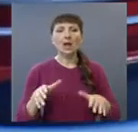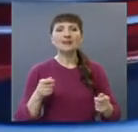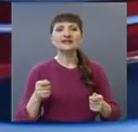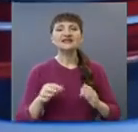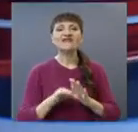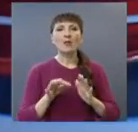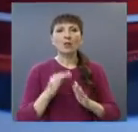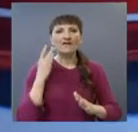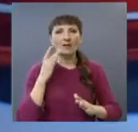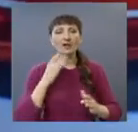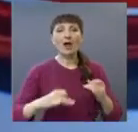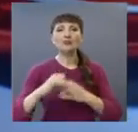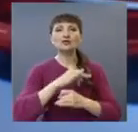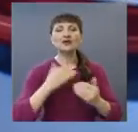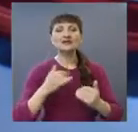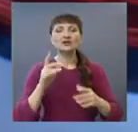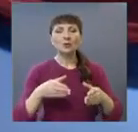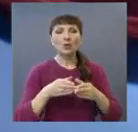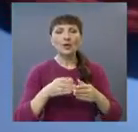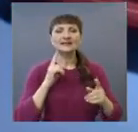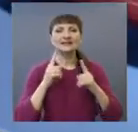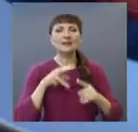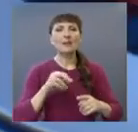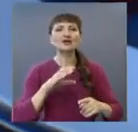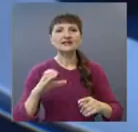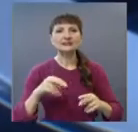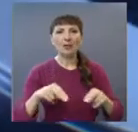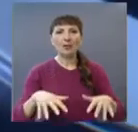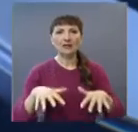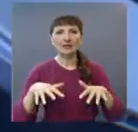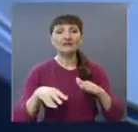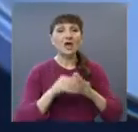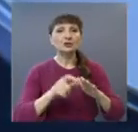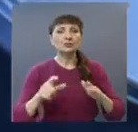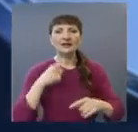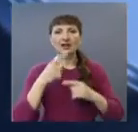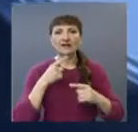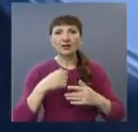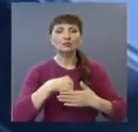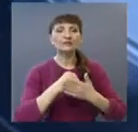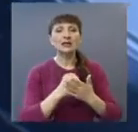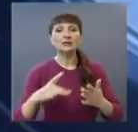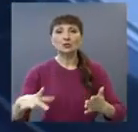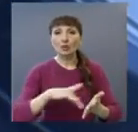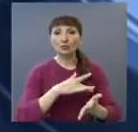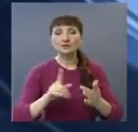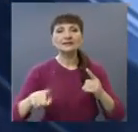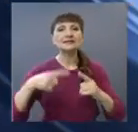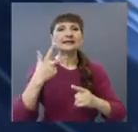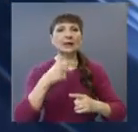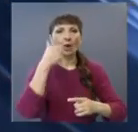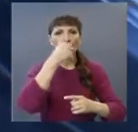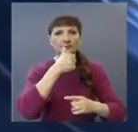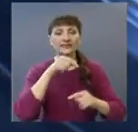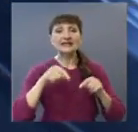Президентские выборы в США обсуждали сегодня и в кулуарах заседания Маджлиса парламента. Депутаты утверждали республиканский бюджет на предстоящие 3 года.